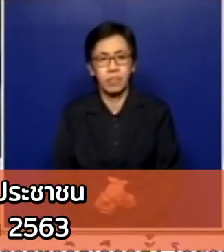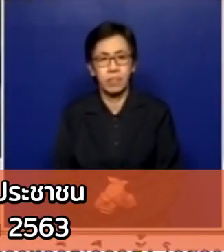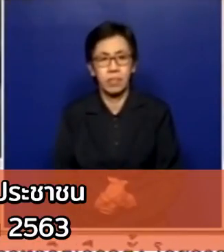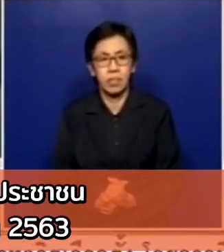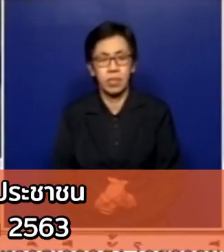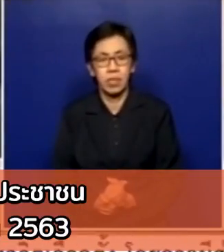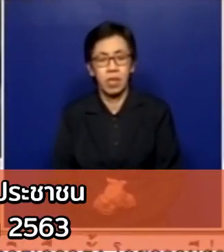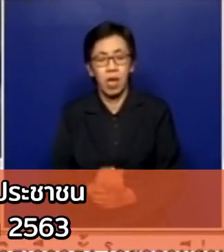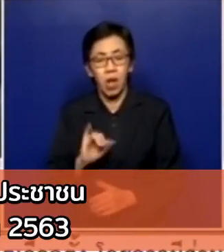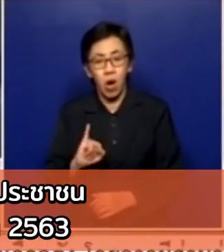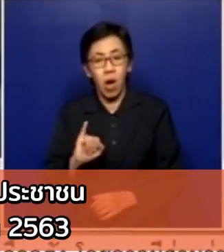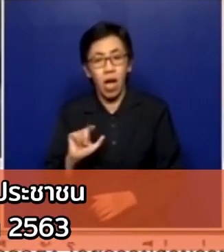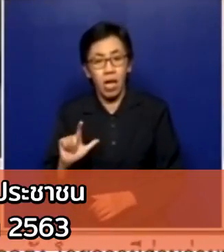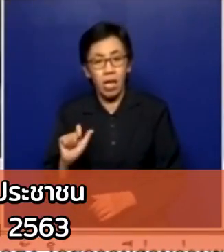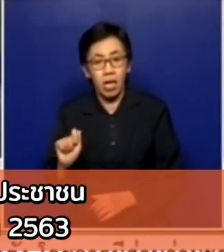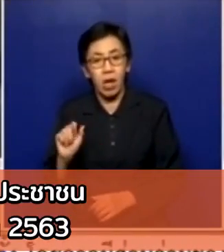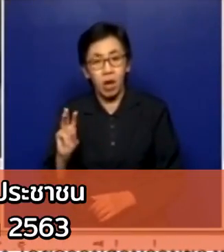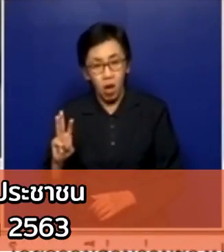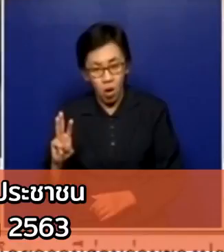ไอเอง